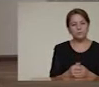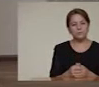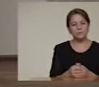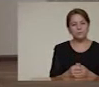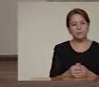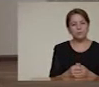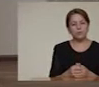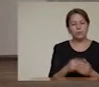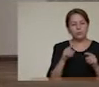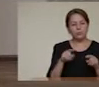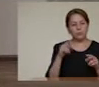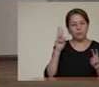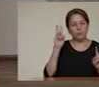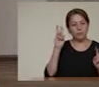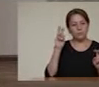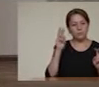Ushbu mavzumiz